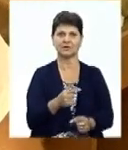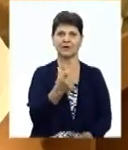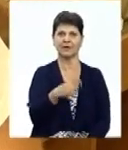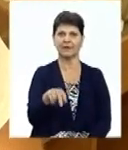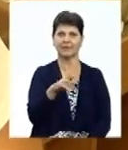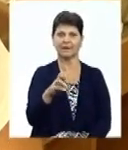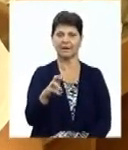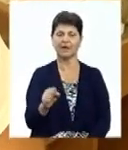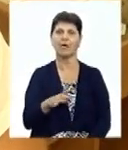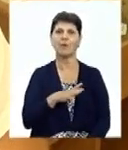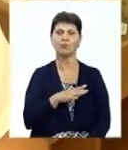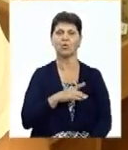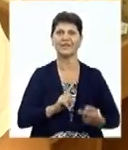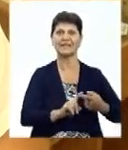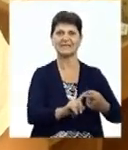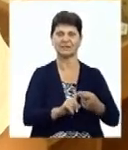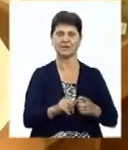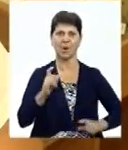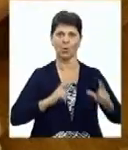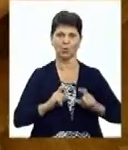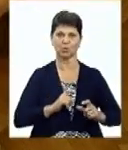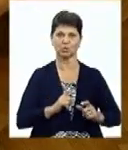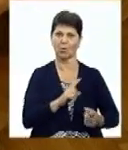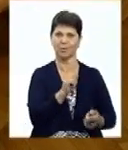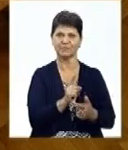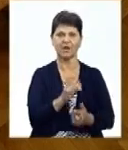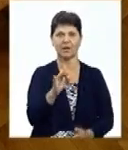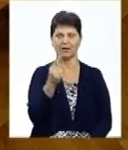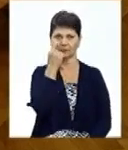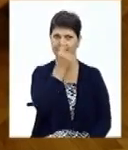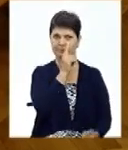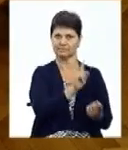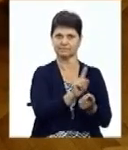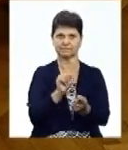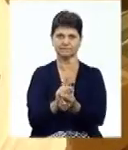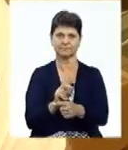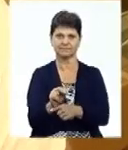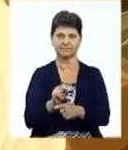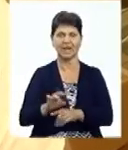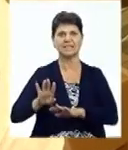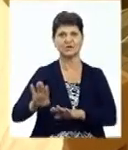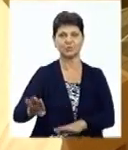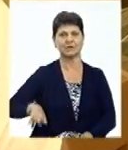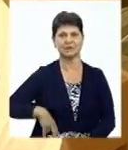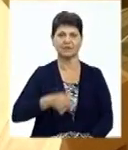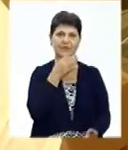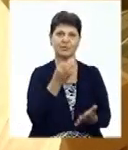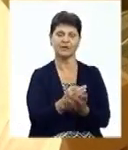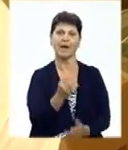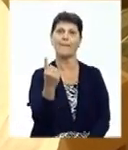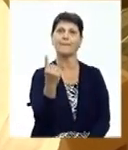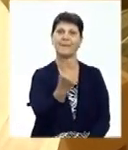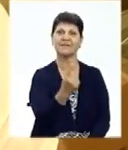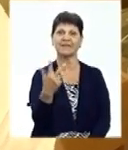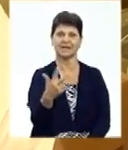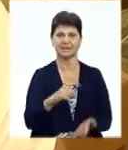був дистанційний курс обов'язковий, плюс ще години очних сесій. Є заступники директорів, які відповідають за початкову освіту